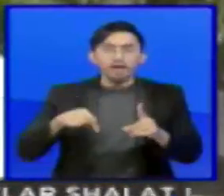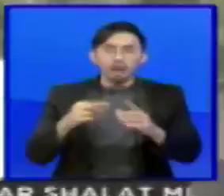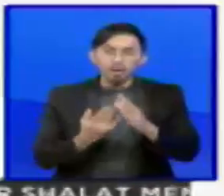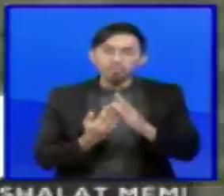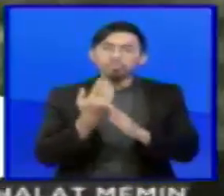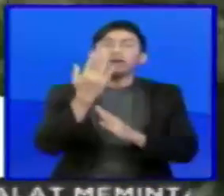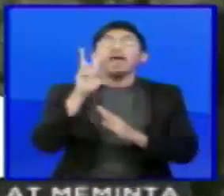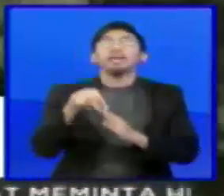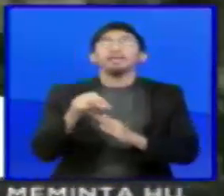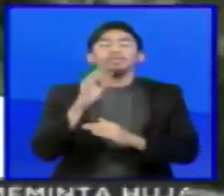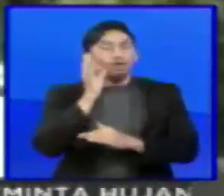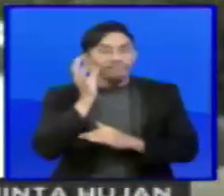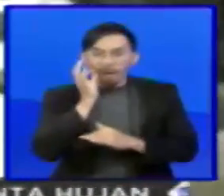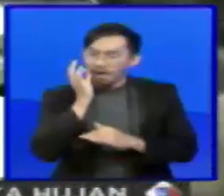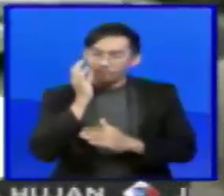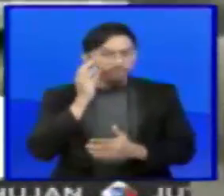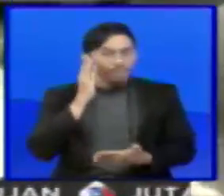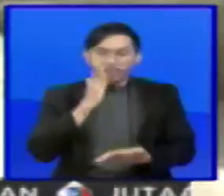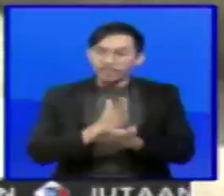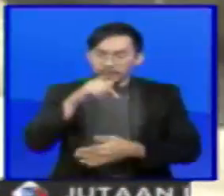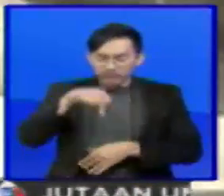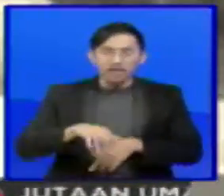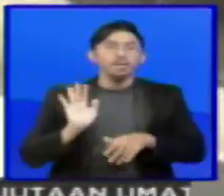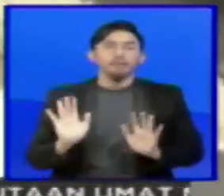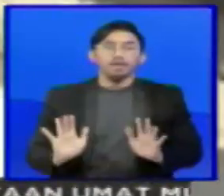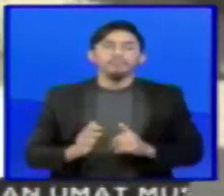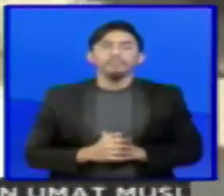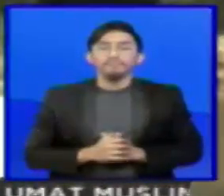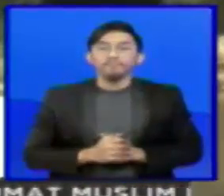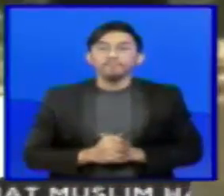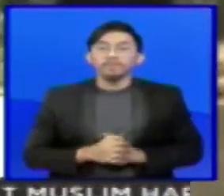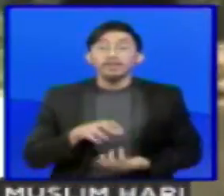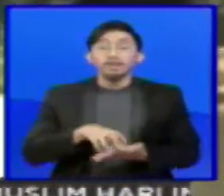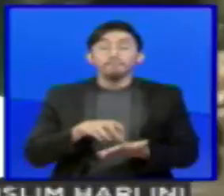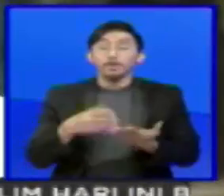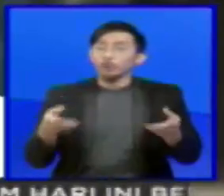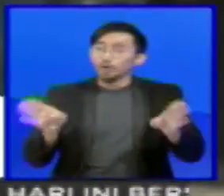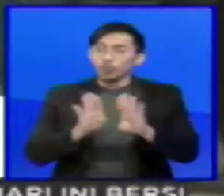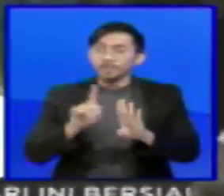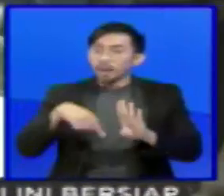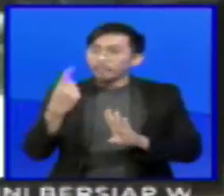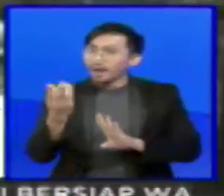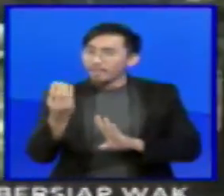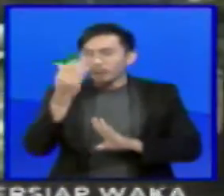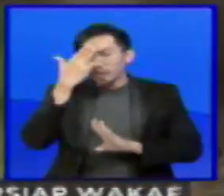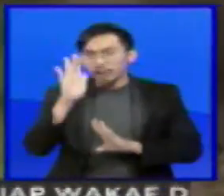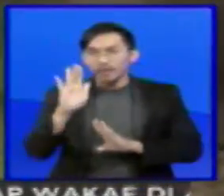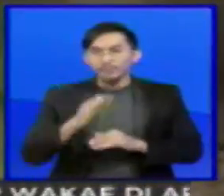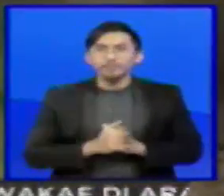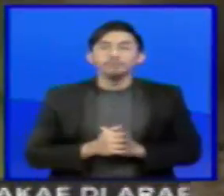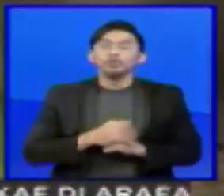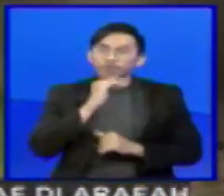aja. Tangkuban Parahu ditutup sampai jangka waktu yang tidak ditentukan menunggu kondisi aman dan kondusif atau